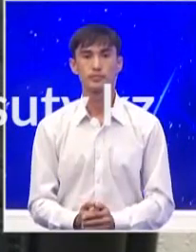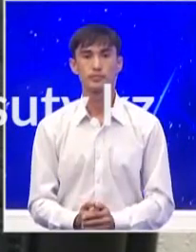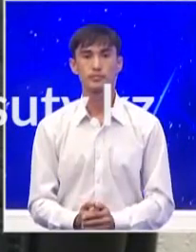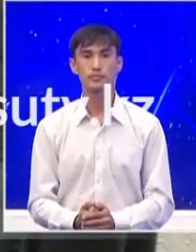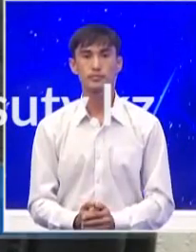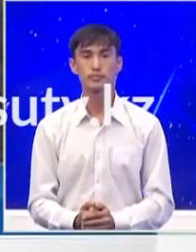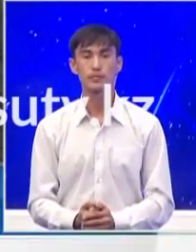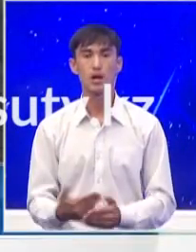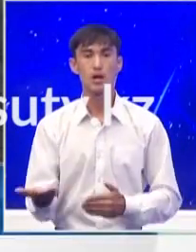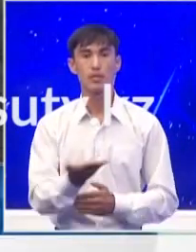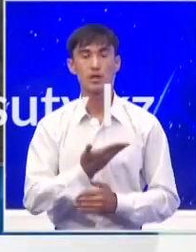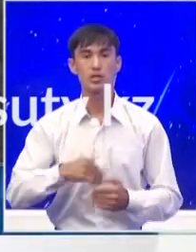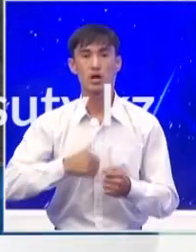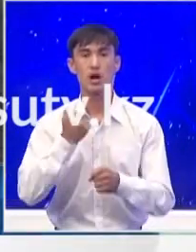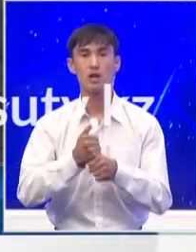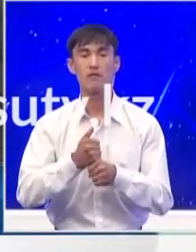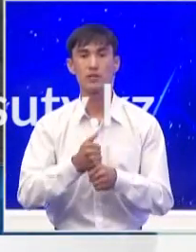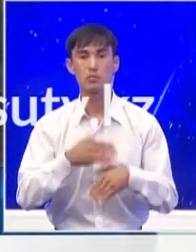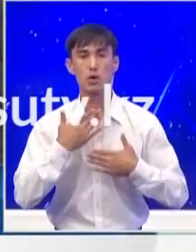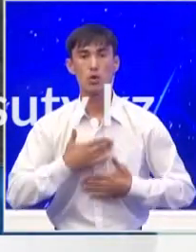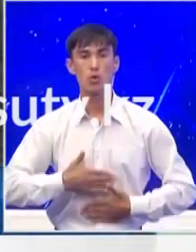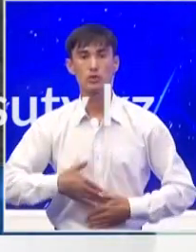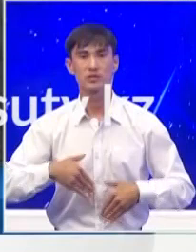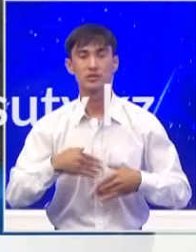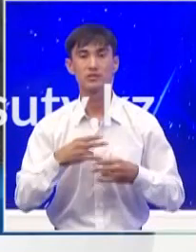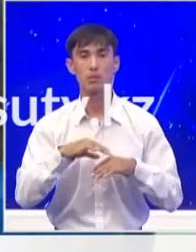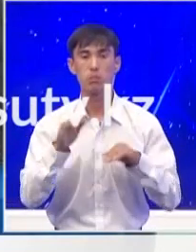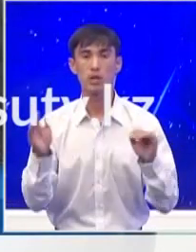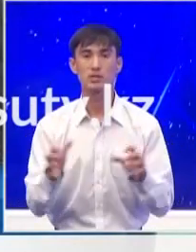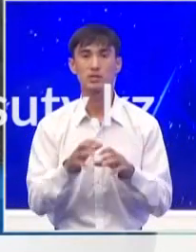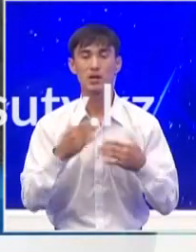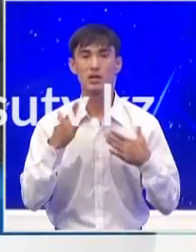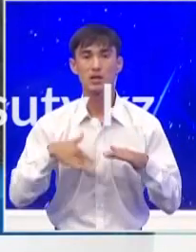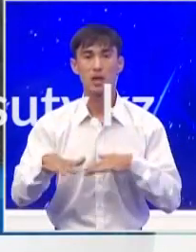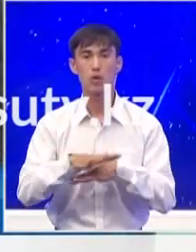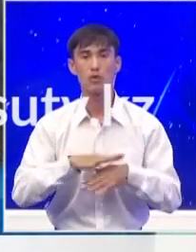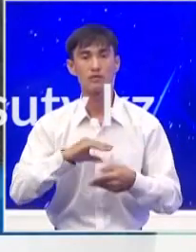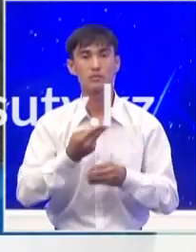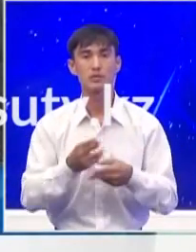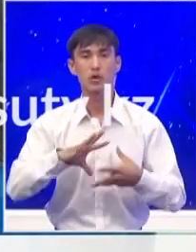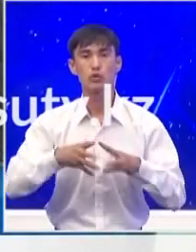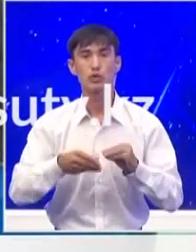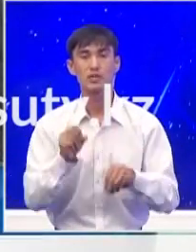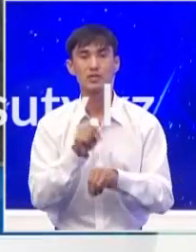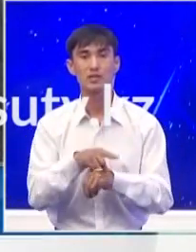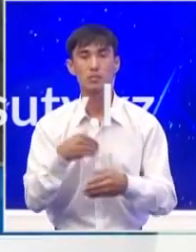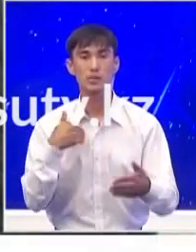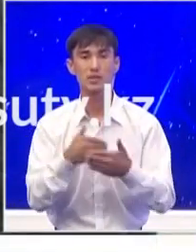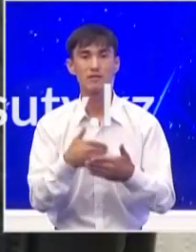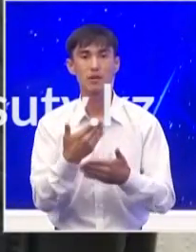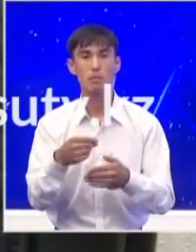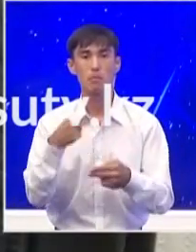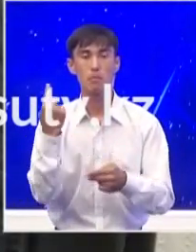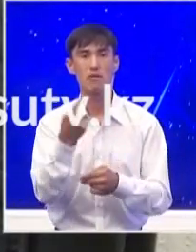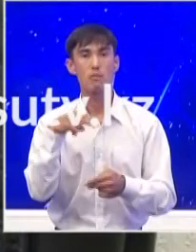наши главные приоритеты спокойствия и благосостояния народа в этом так же заключается задача поставленная перед нами первым президентом